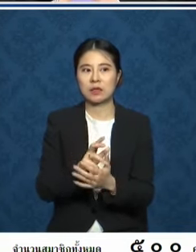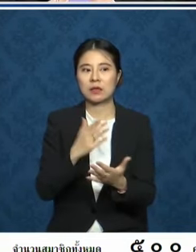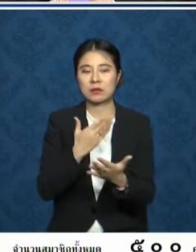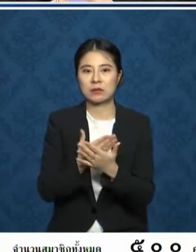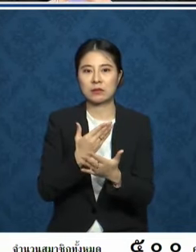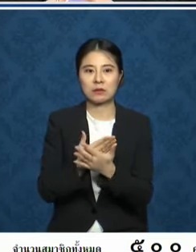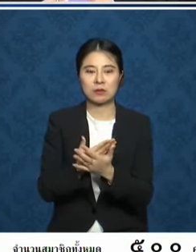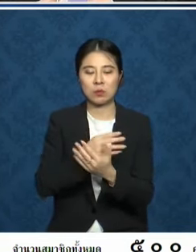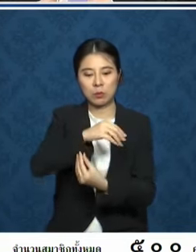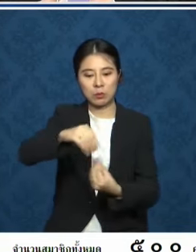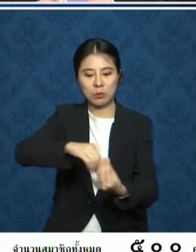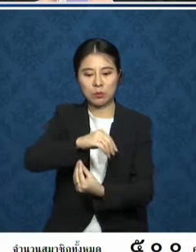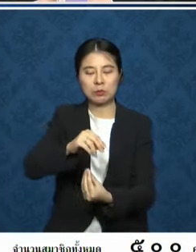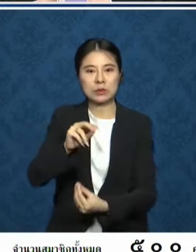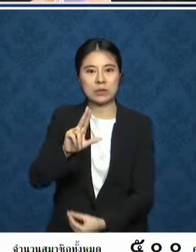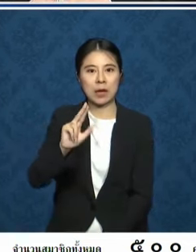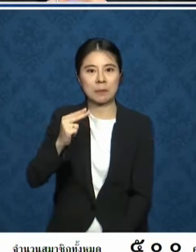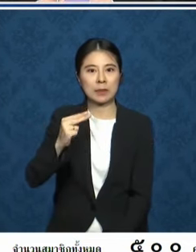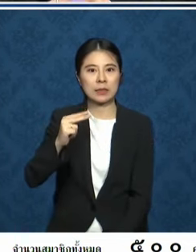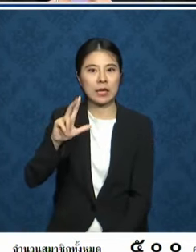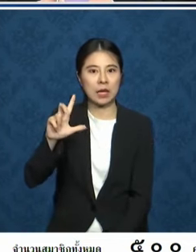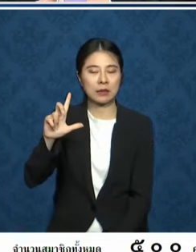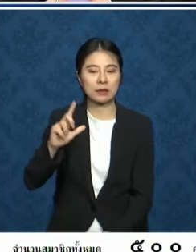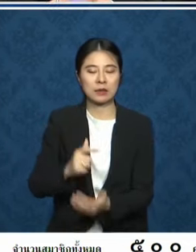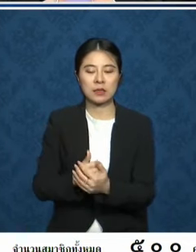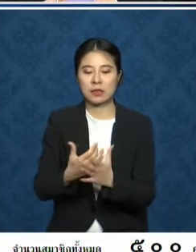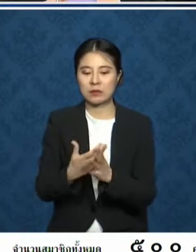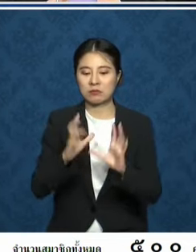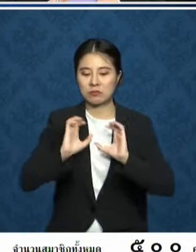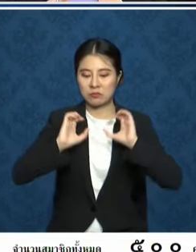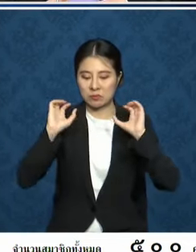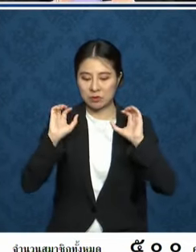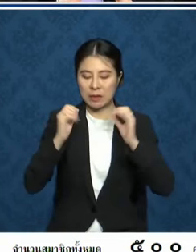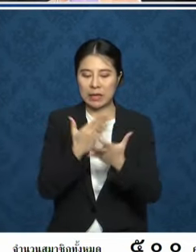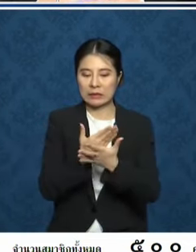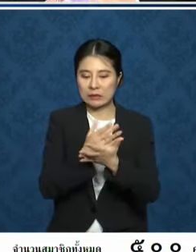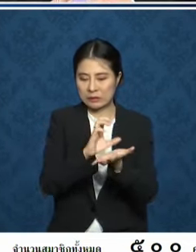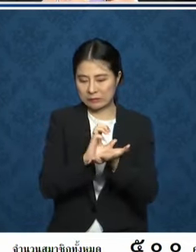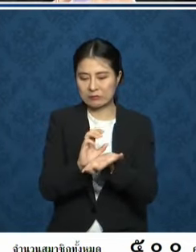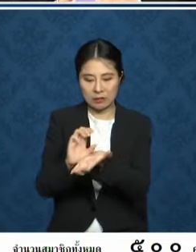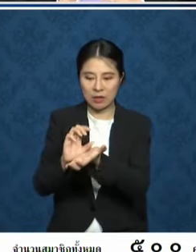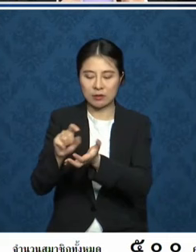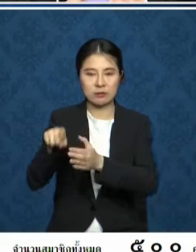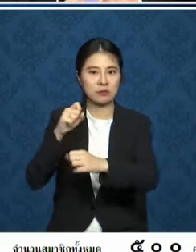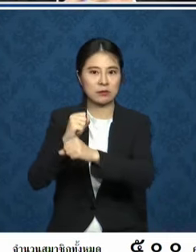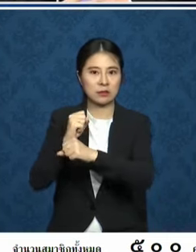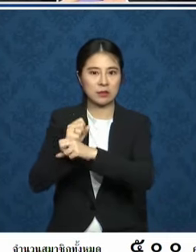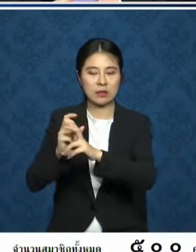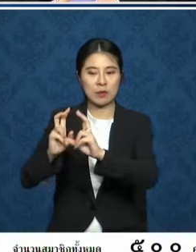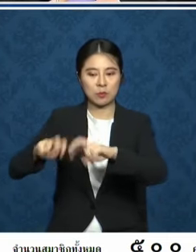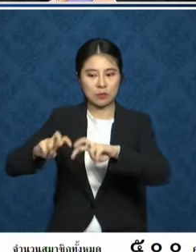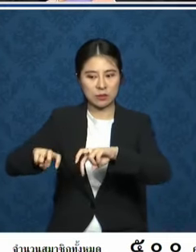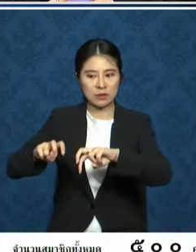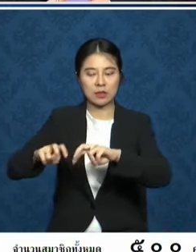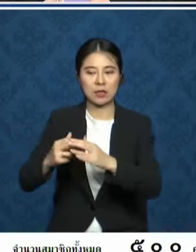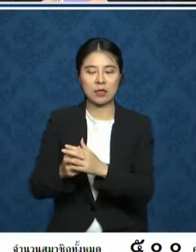กวาร้านน่อ whatsoeverเงิลงทุนภาคลในด้านการวิจัยก็ไปดึงเอาเงินลงทุนเพิ่มเติมจากภา